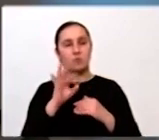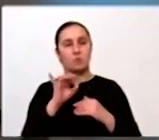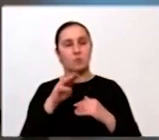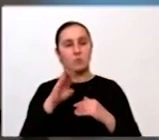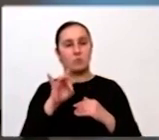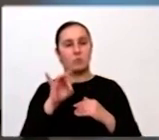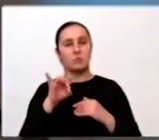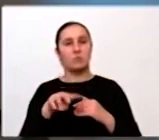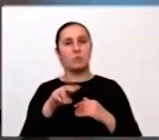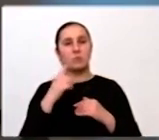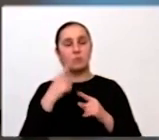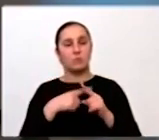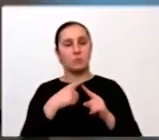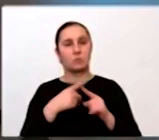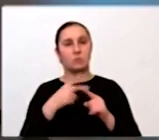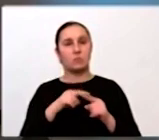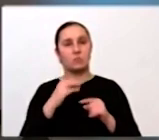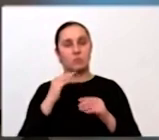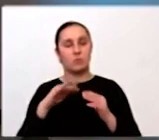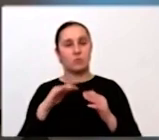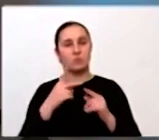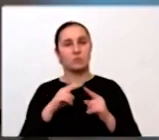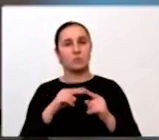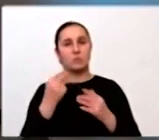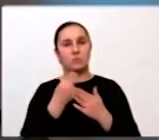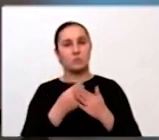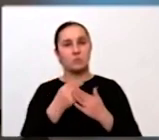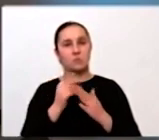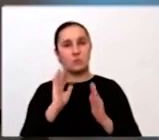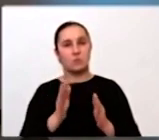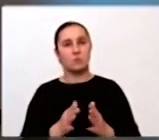plus tugmalari orqali va past qismini chizib olamiz.